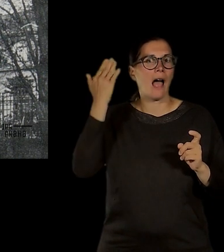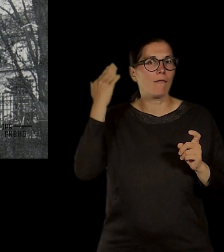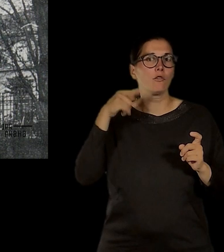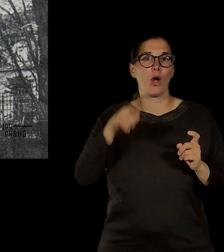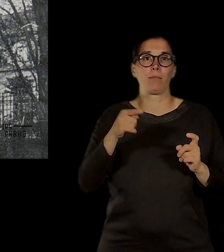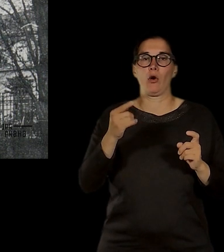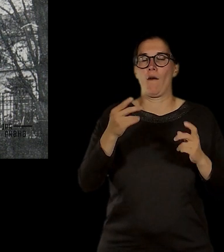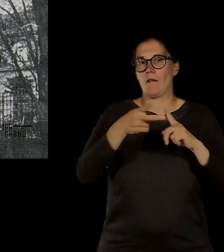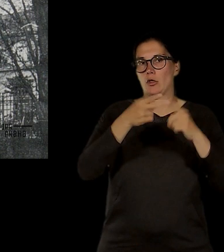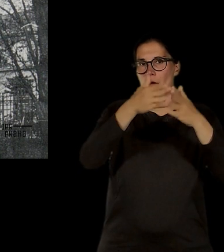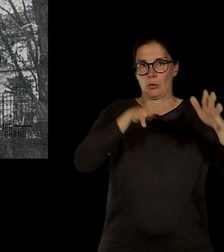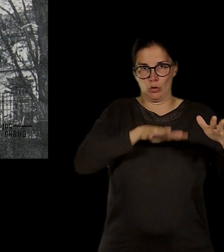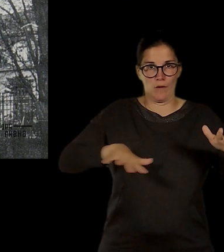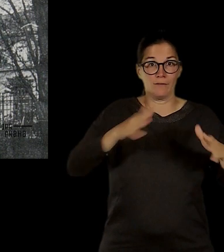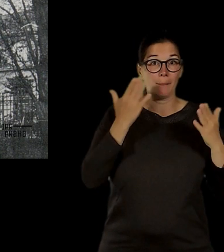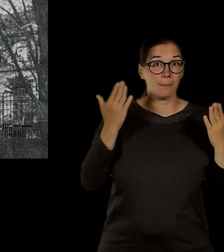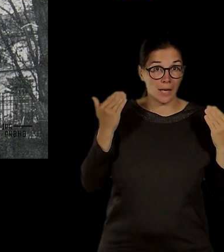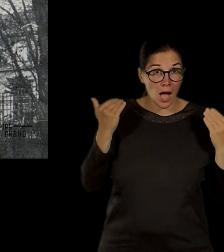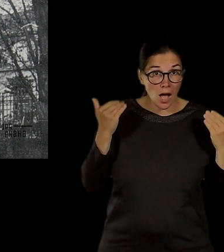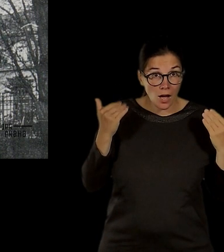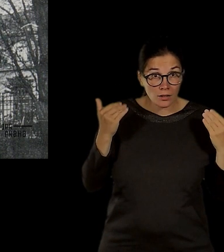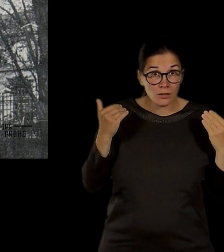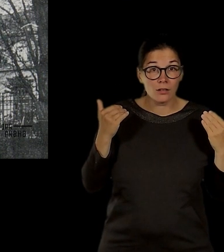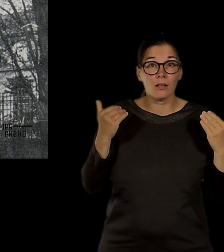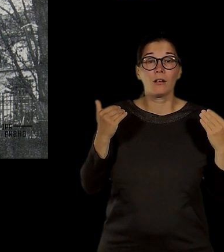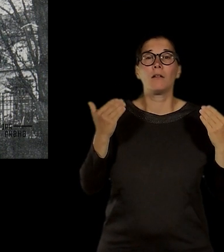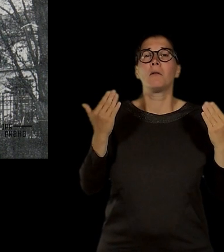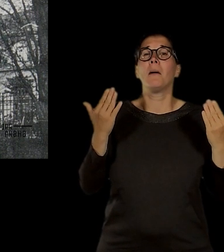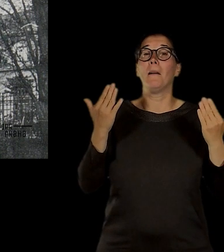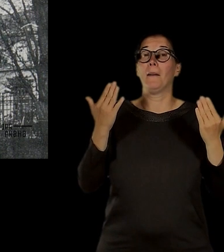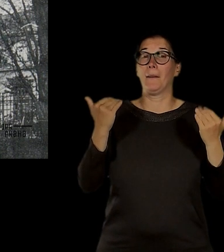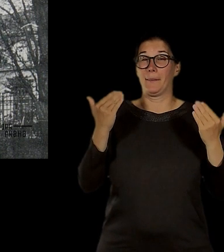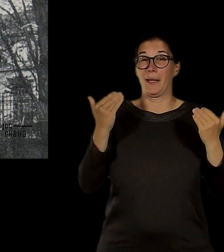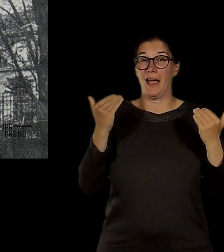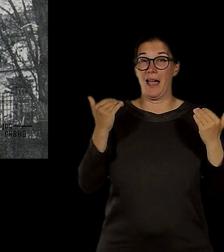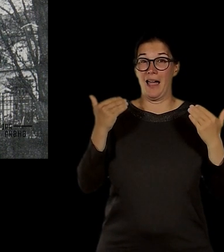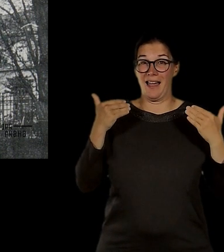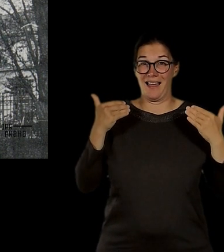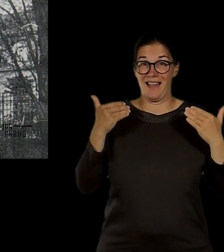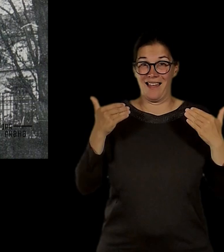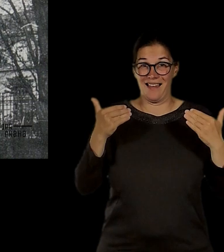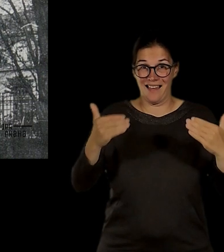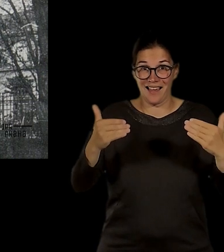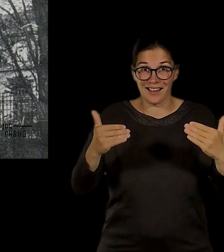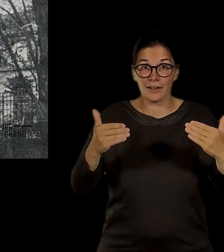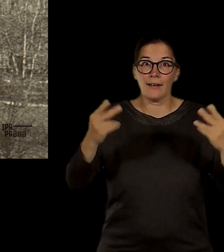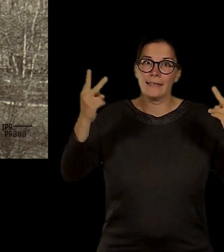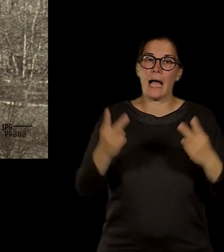byl park, který zasahoval v podstatě až do půlky dnešní magistrály.